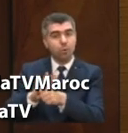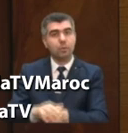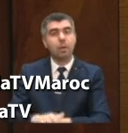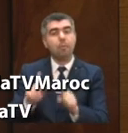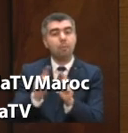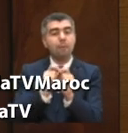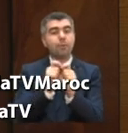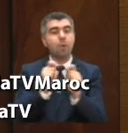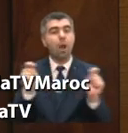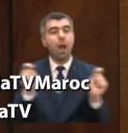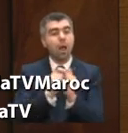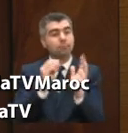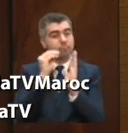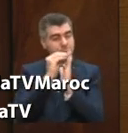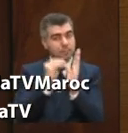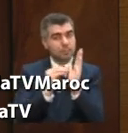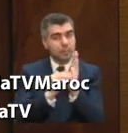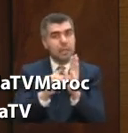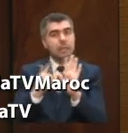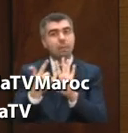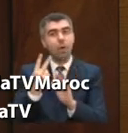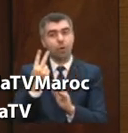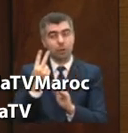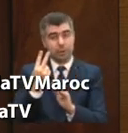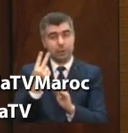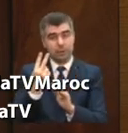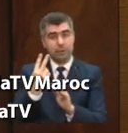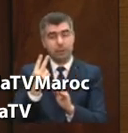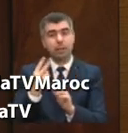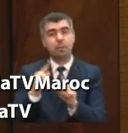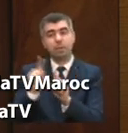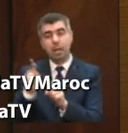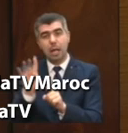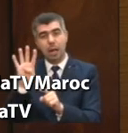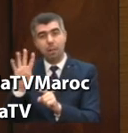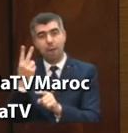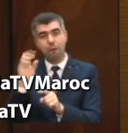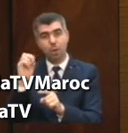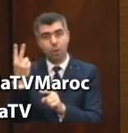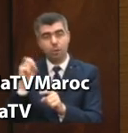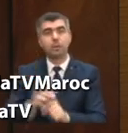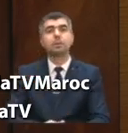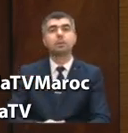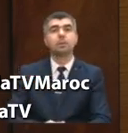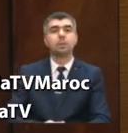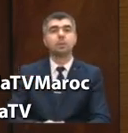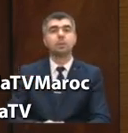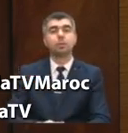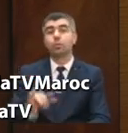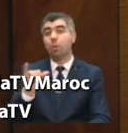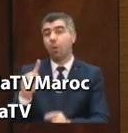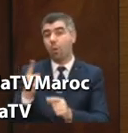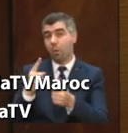الآخر في الجريدة الرسمية ليوم 27 أبريل 2020. وقد تم تحديد هذه الشروط والمعايير فيما يلي: